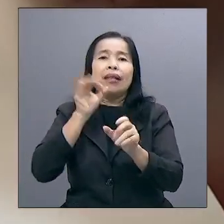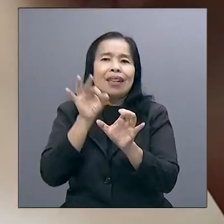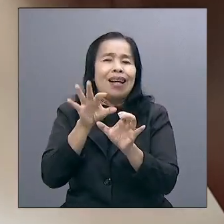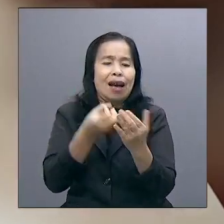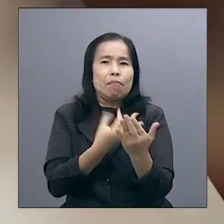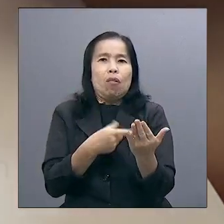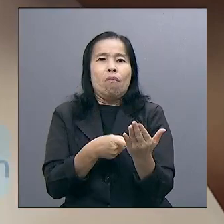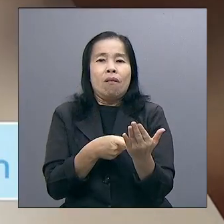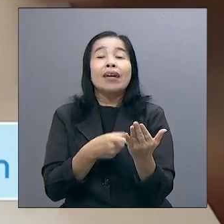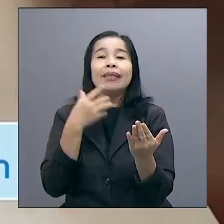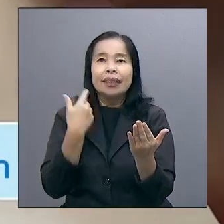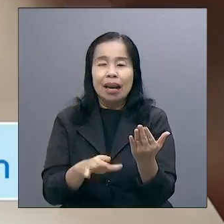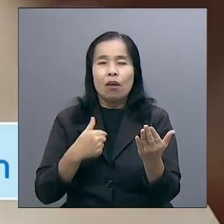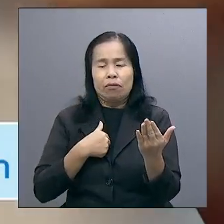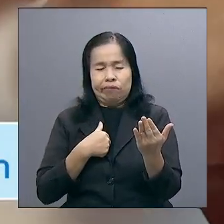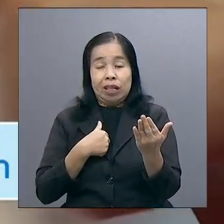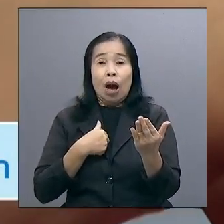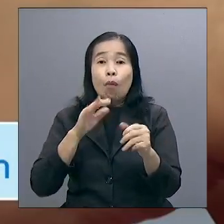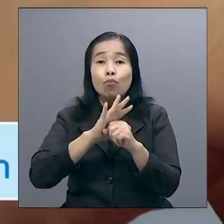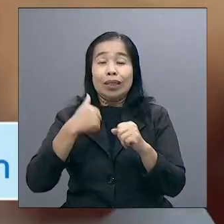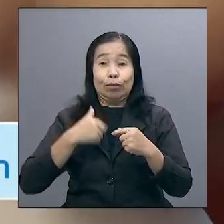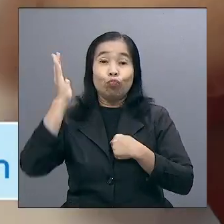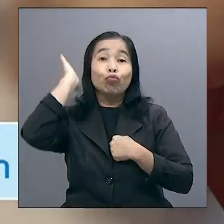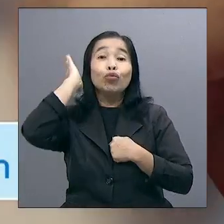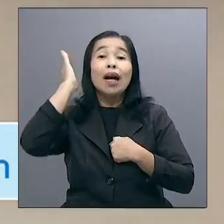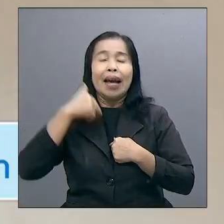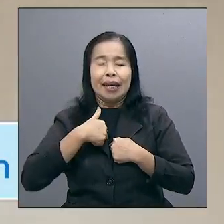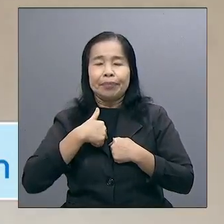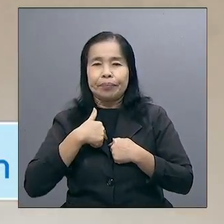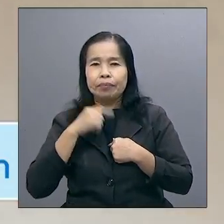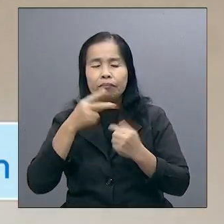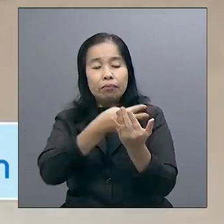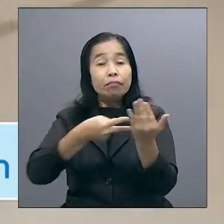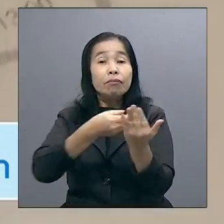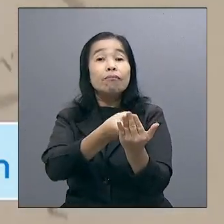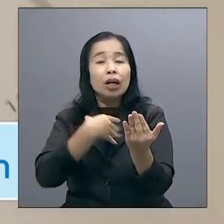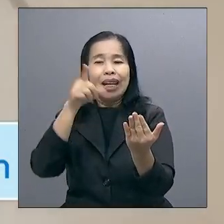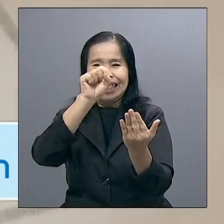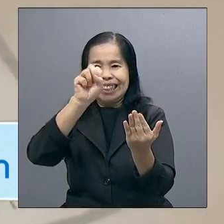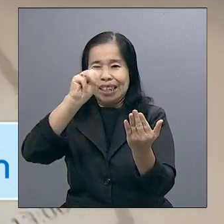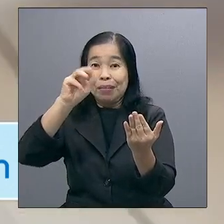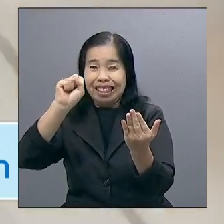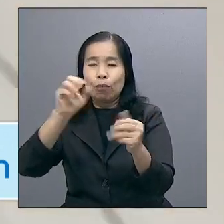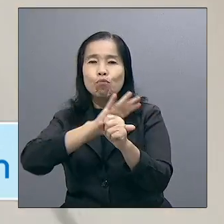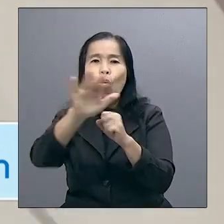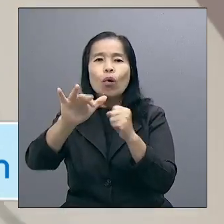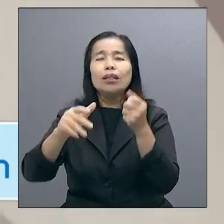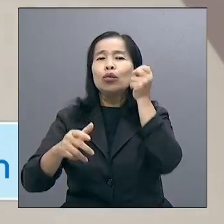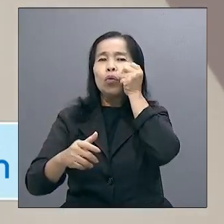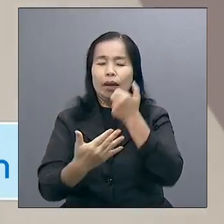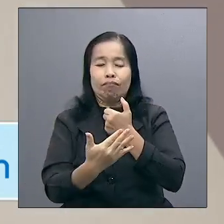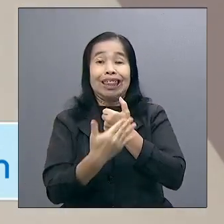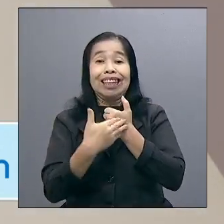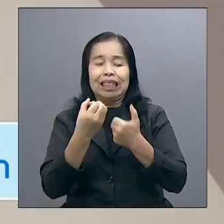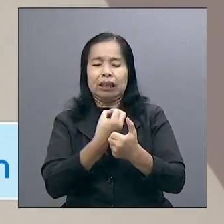ตัแทนของผู้สิหายเขาชอคุณนนคุนนเขาบอกว่าข้อความที่สงเข้มาในทรศั์มือถือมันแ้งเตือนค่